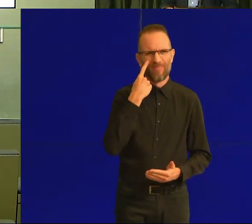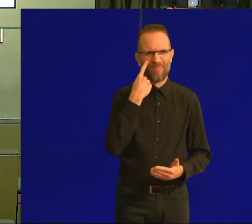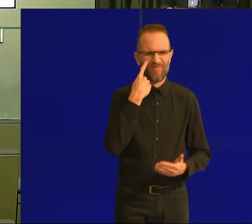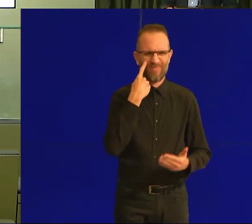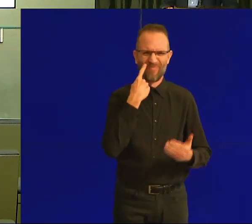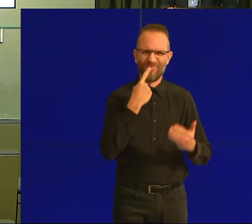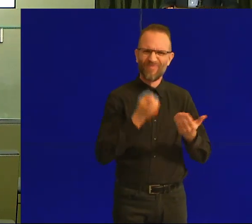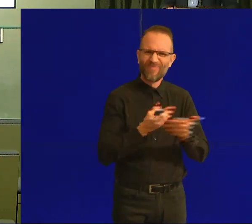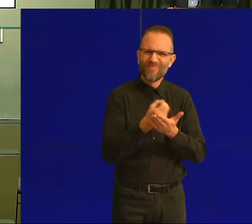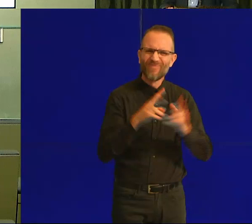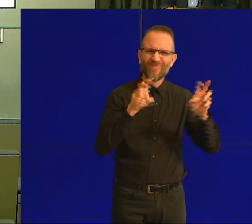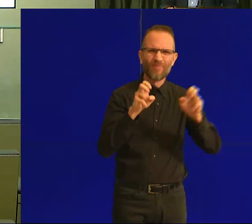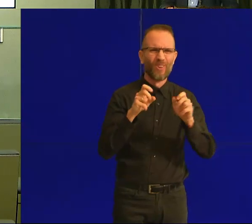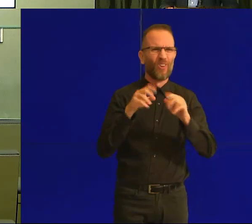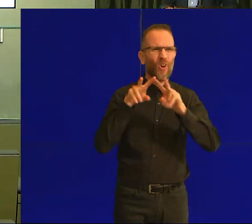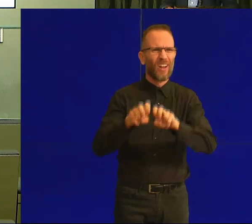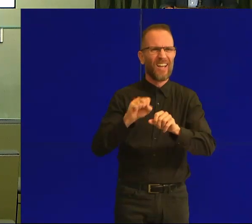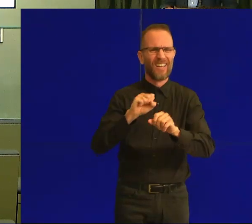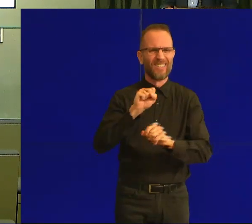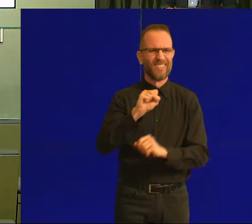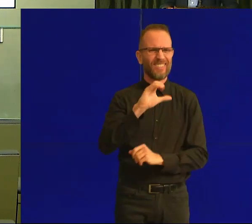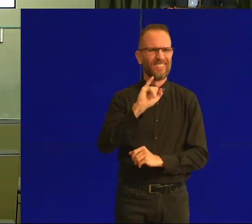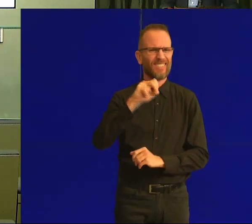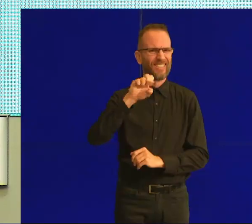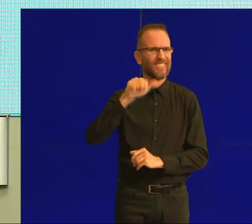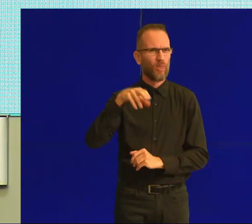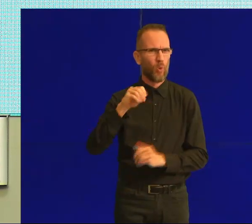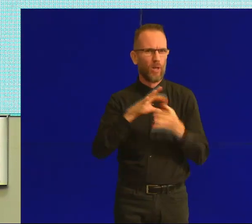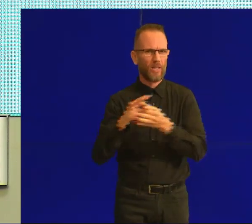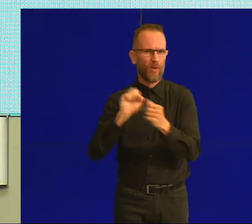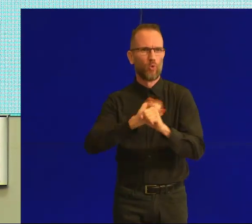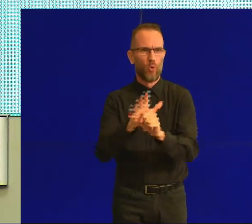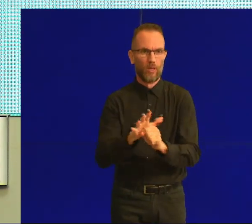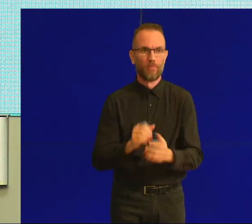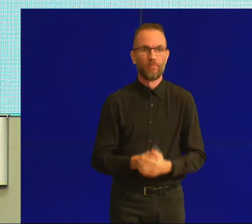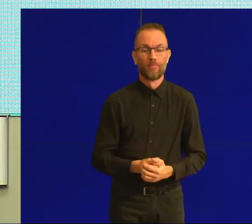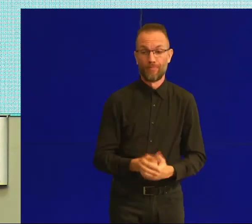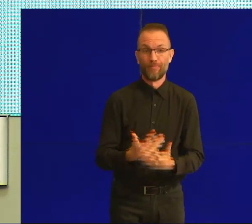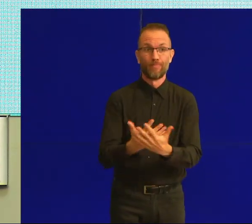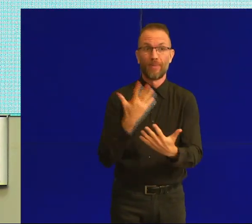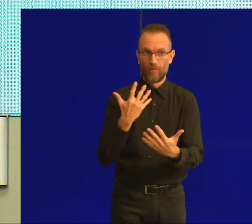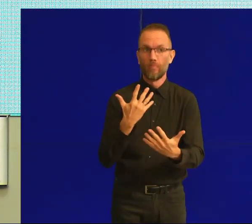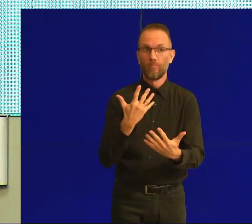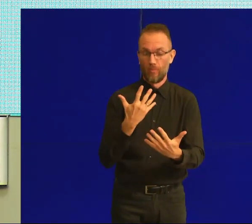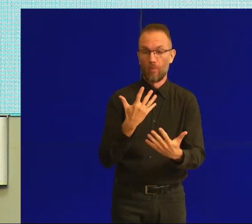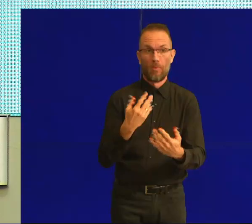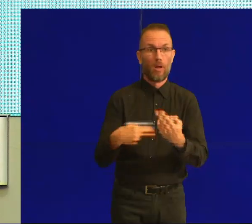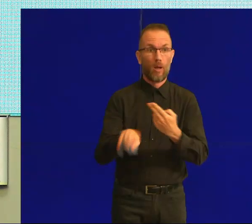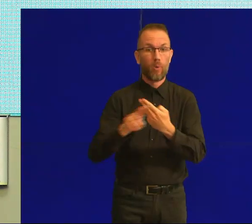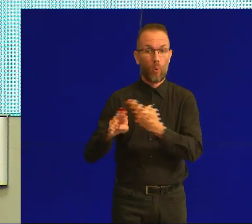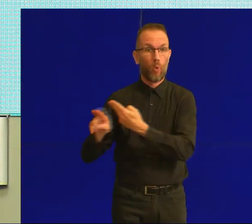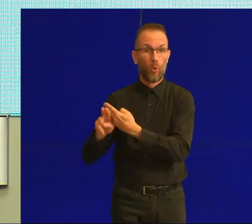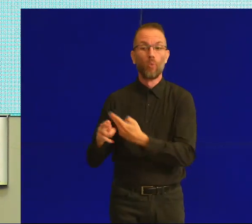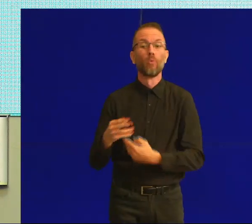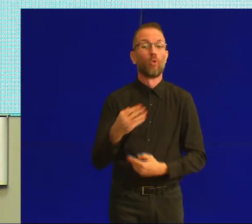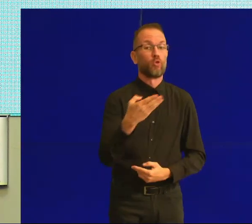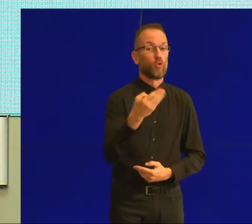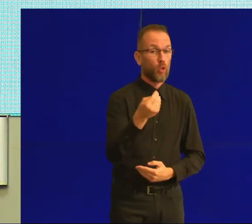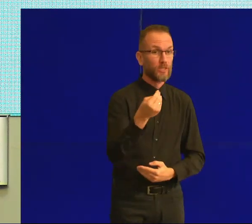virus il s'avère que 95 % des répondants cette enquête affirment avoir suivi